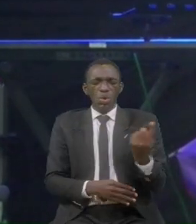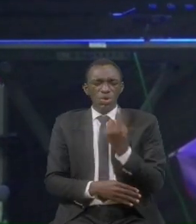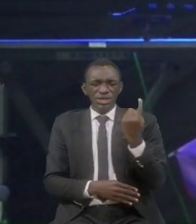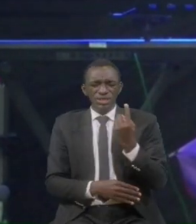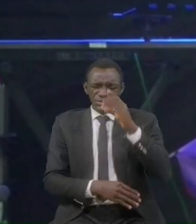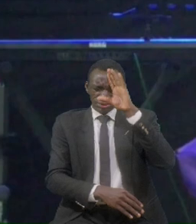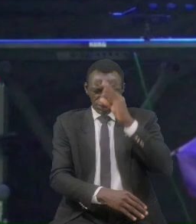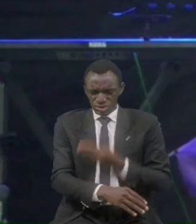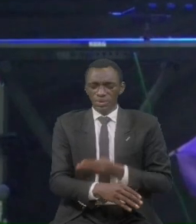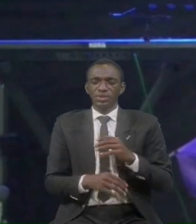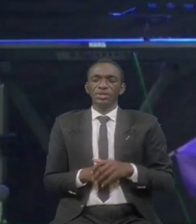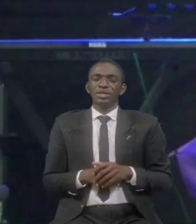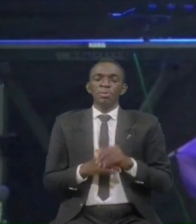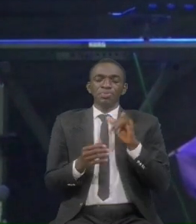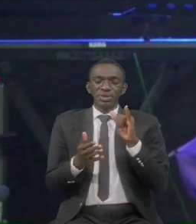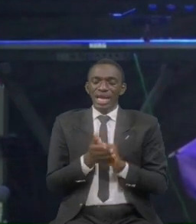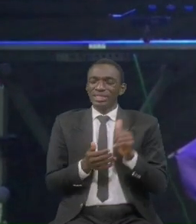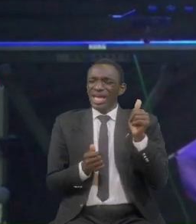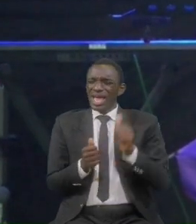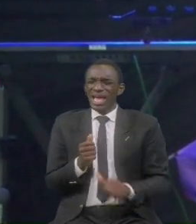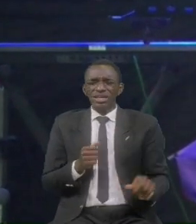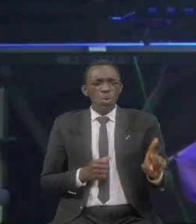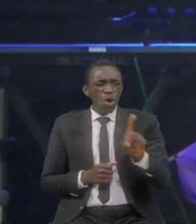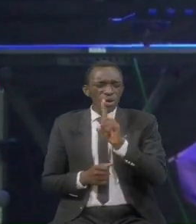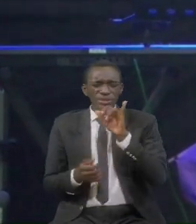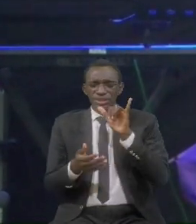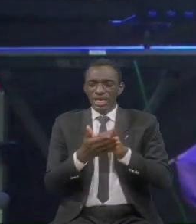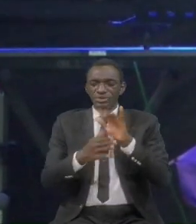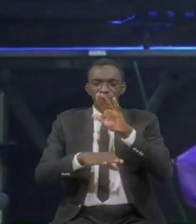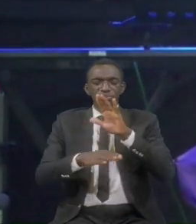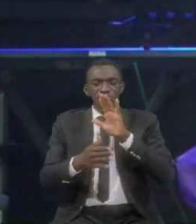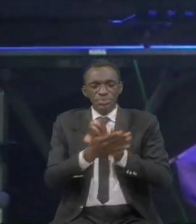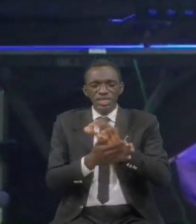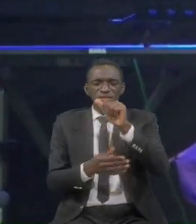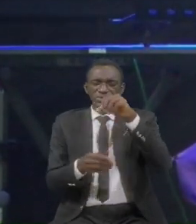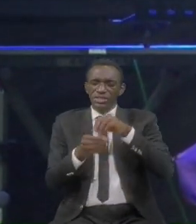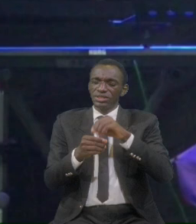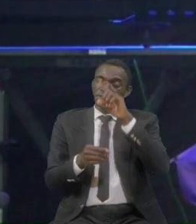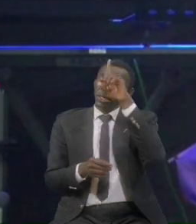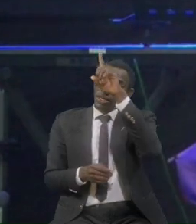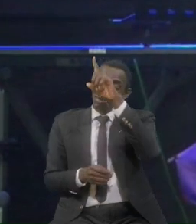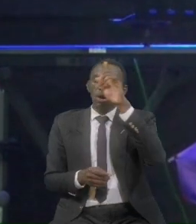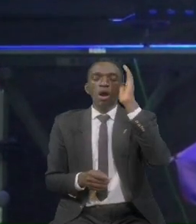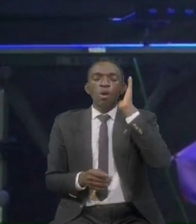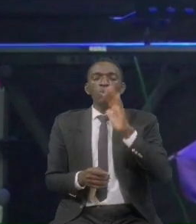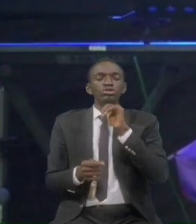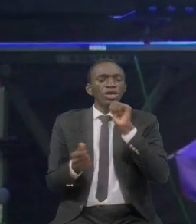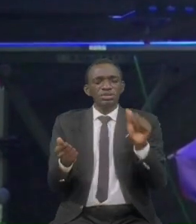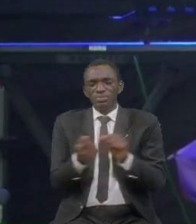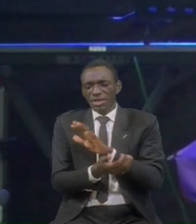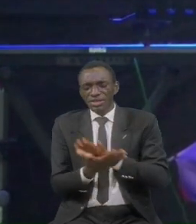that whosoever believes in him nga ang matag usa nga mutuo kaniya will not perish but have